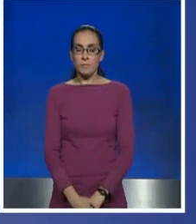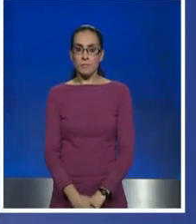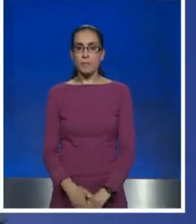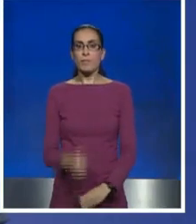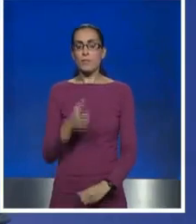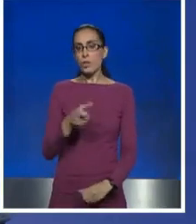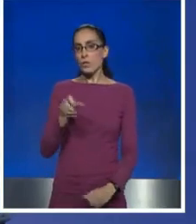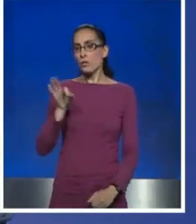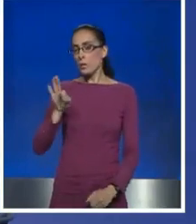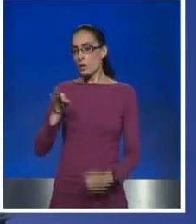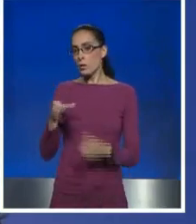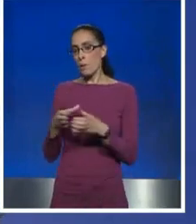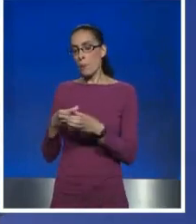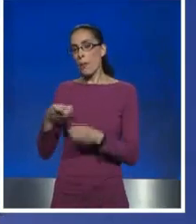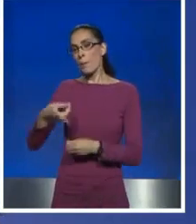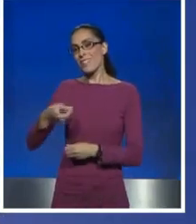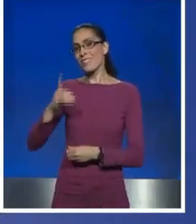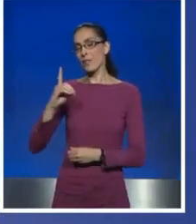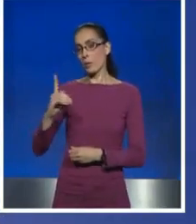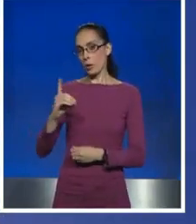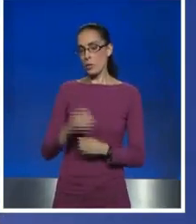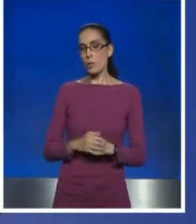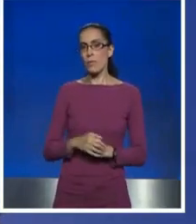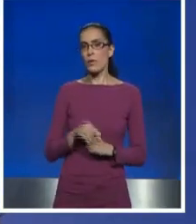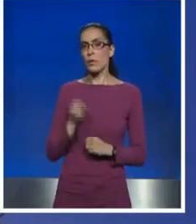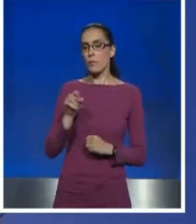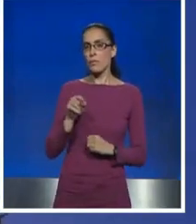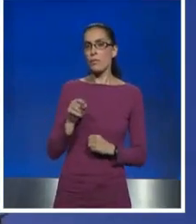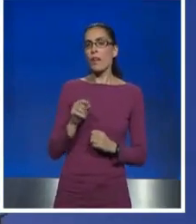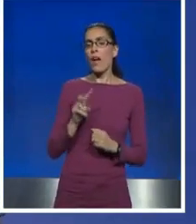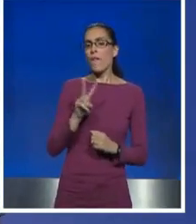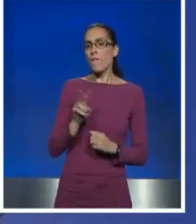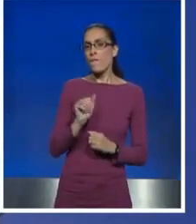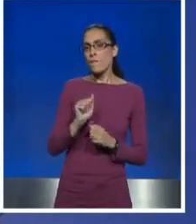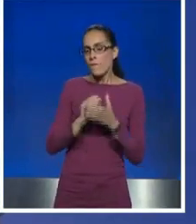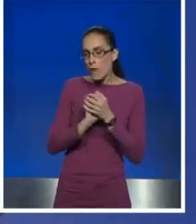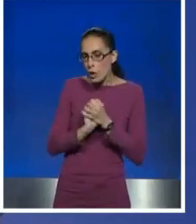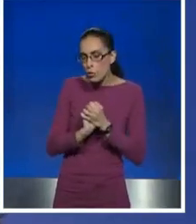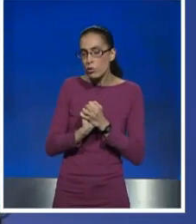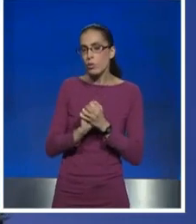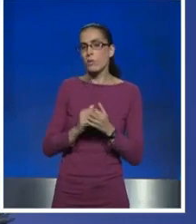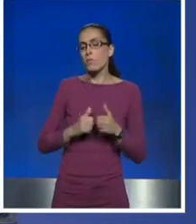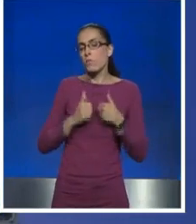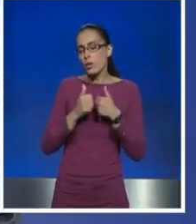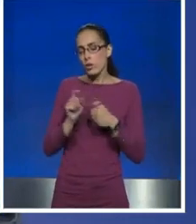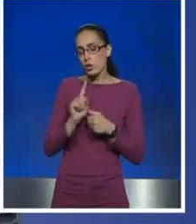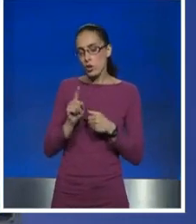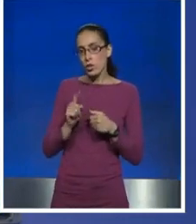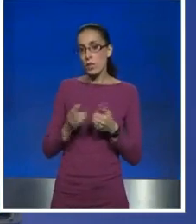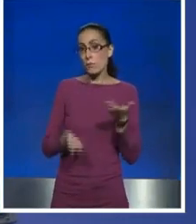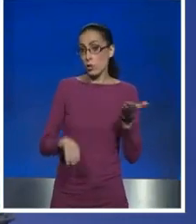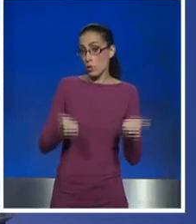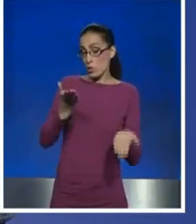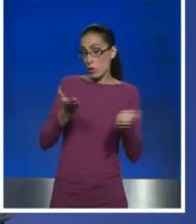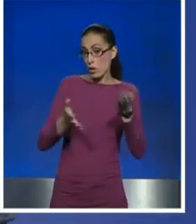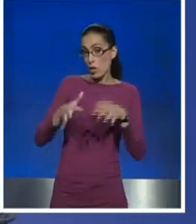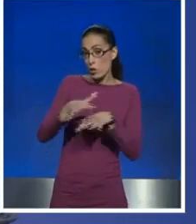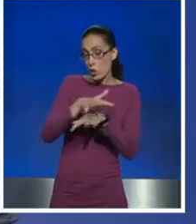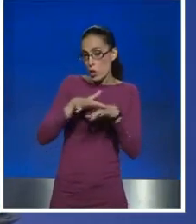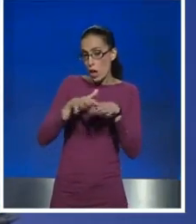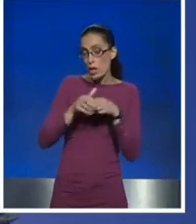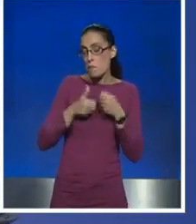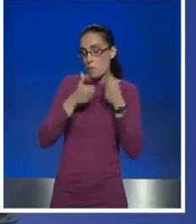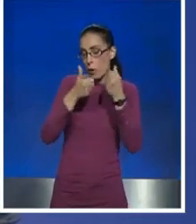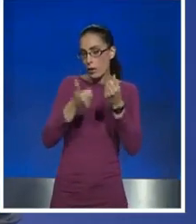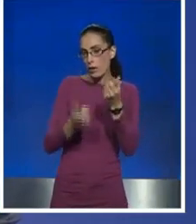Demokratiku. Prinċipju fundamentali tal-politika ekonomika llum huwa li biex titwettaq ġustizzja soċjali l-ewwel li tikollok ekonomija li sejra tajjeb. Mingħajr